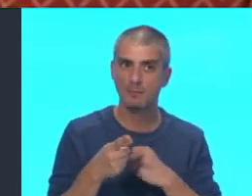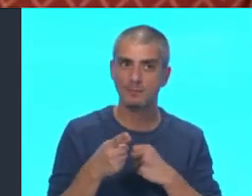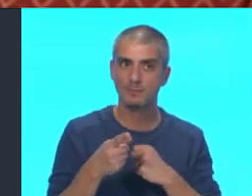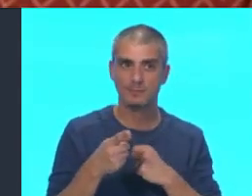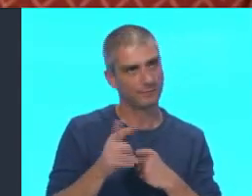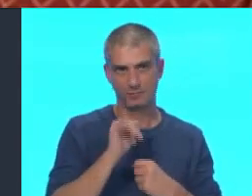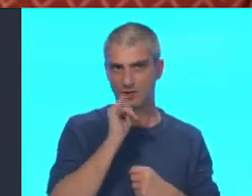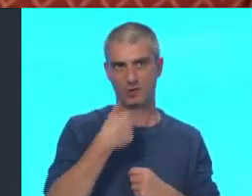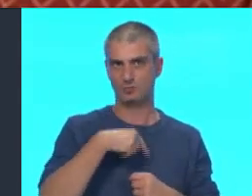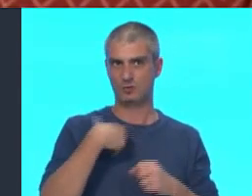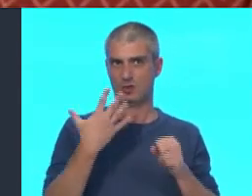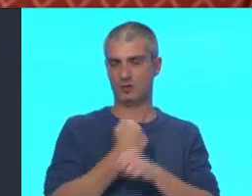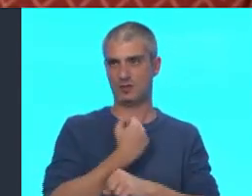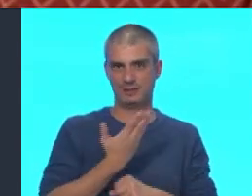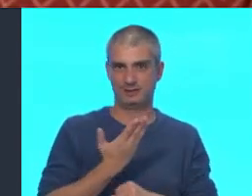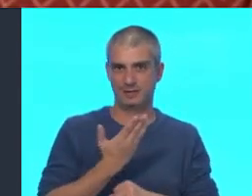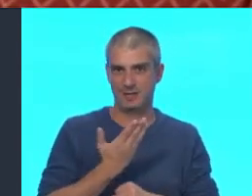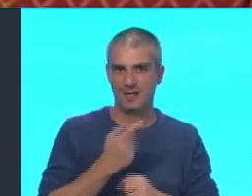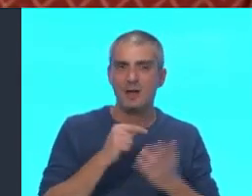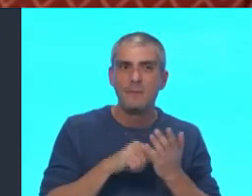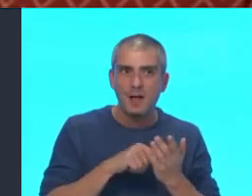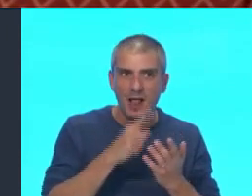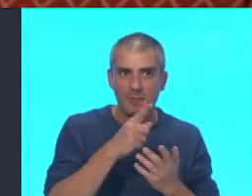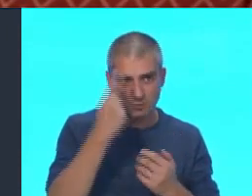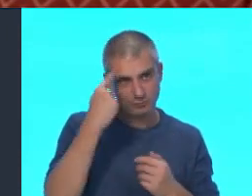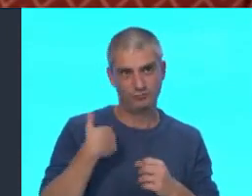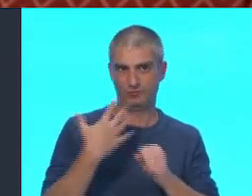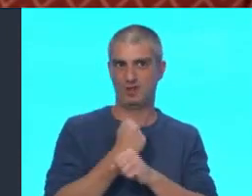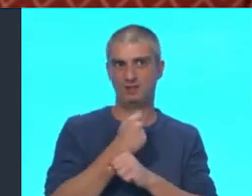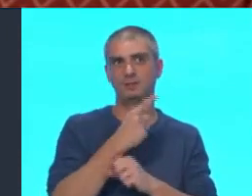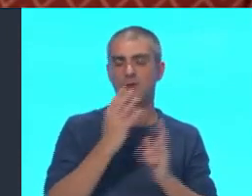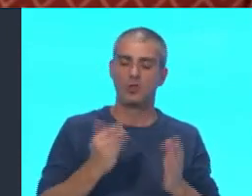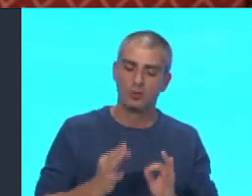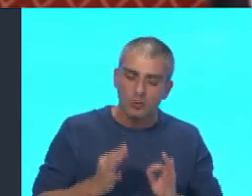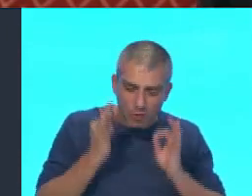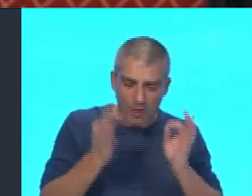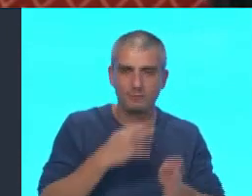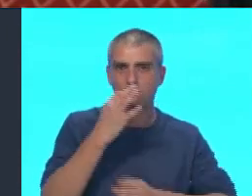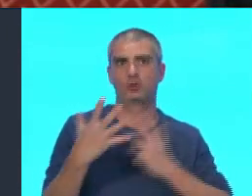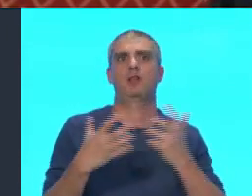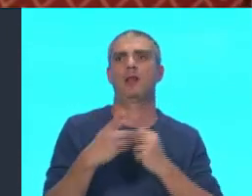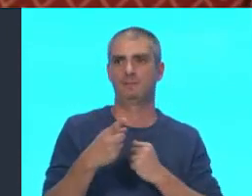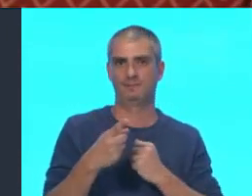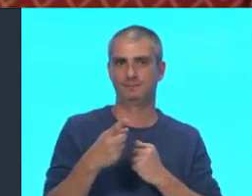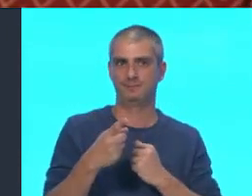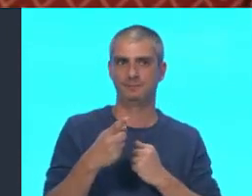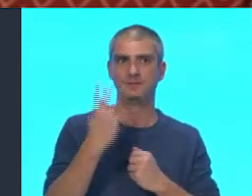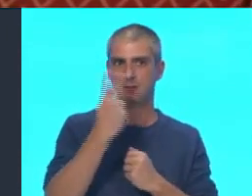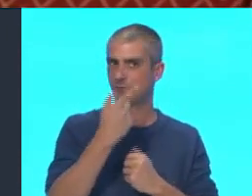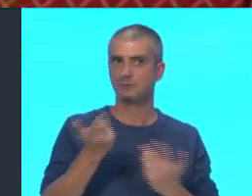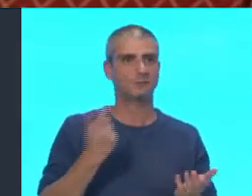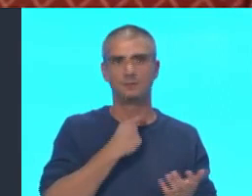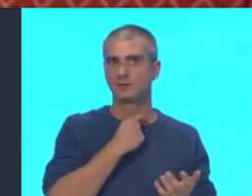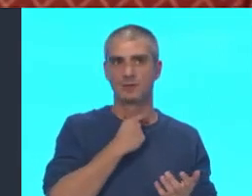they don't want us to win, because they think we're going to win. So they are delaying the referendum, which of course it's